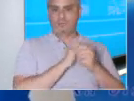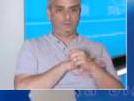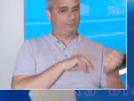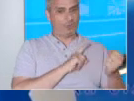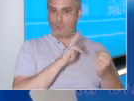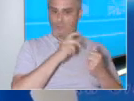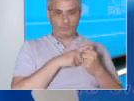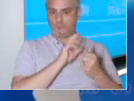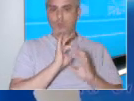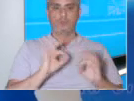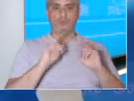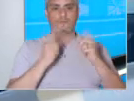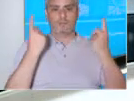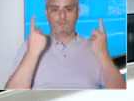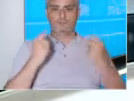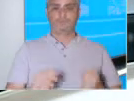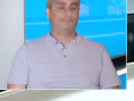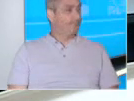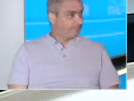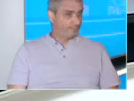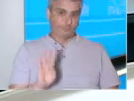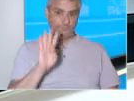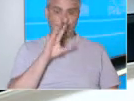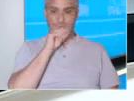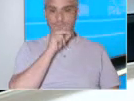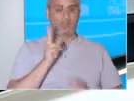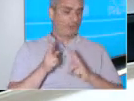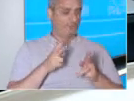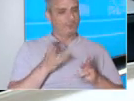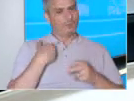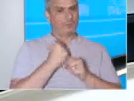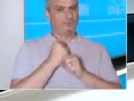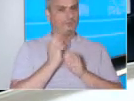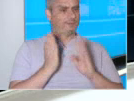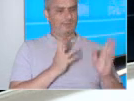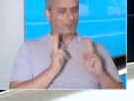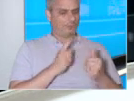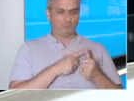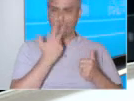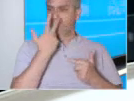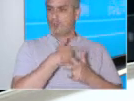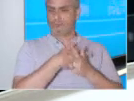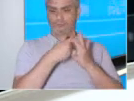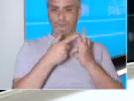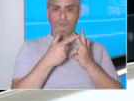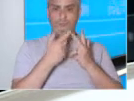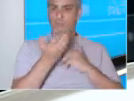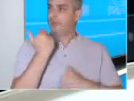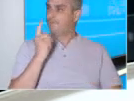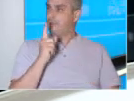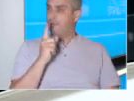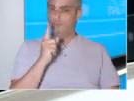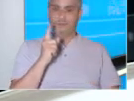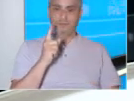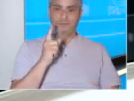לא בעניין הזה ולא בשום דבר אחר. אז נתניהו מדבר על האופציות. בוא נעשה סדר אבי באופציות. יש שלוש אופציות. אני יכול לתת ממשלה... משהו?